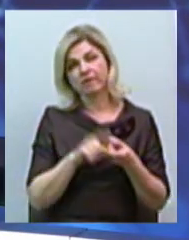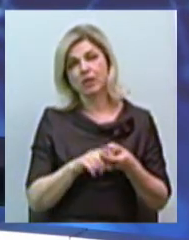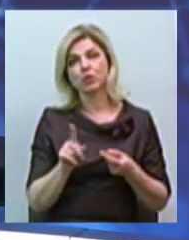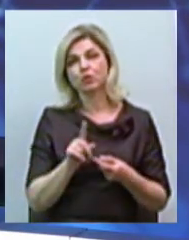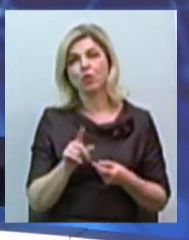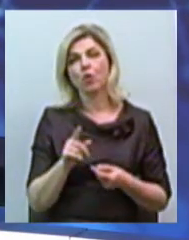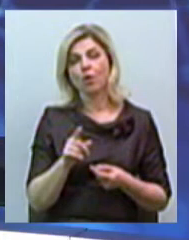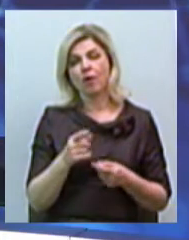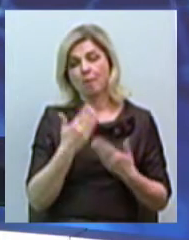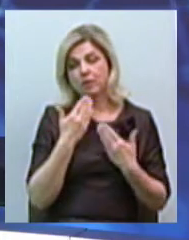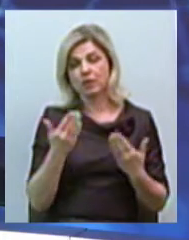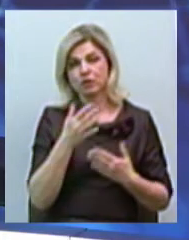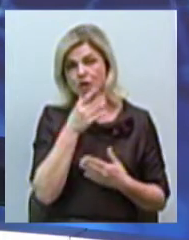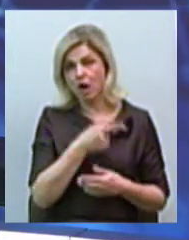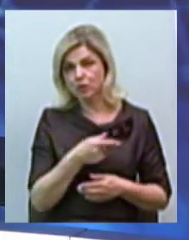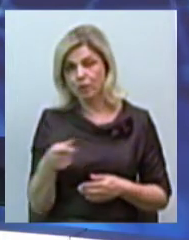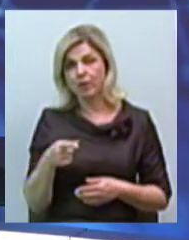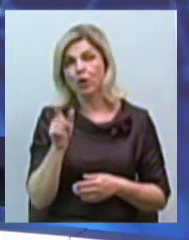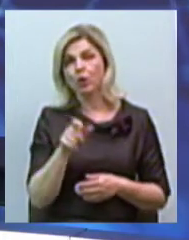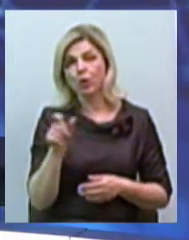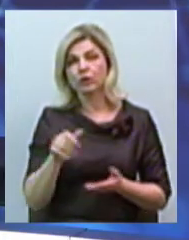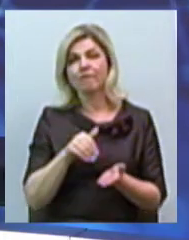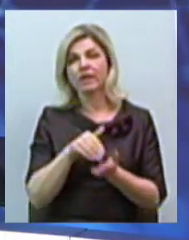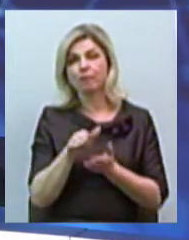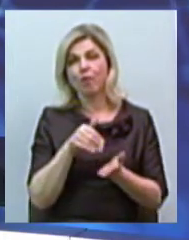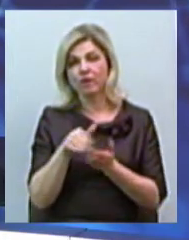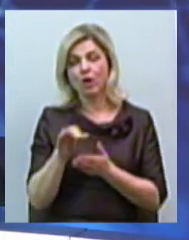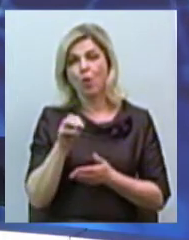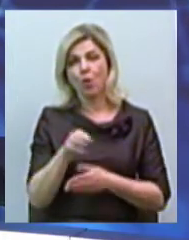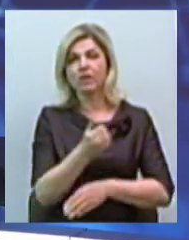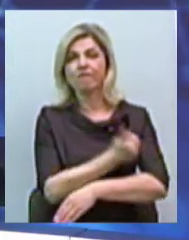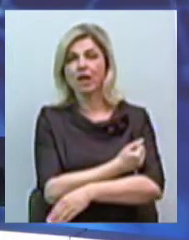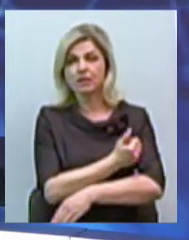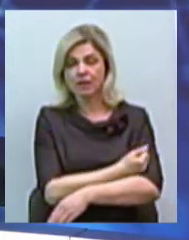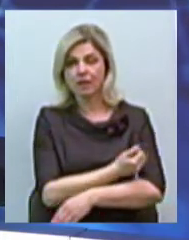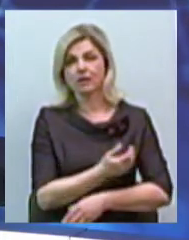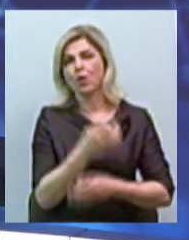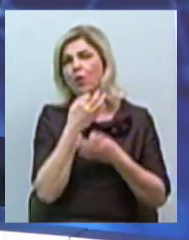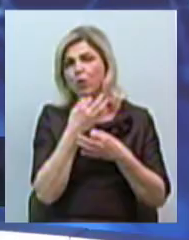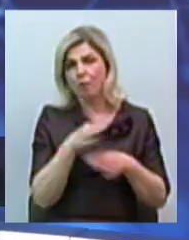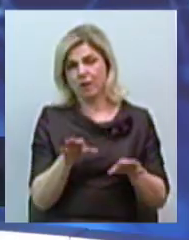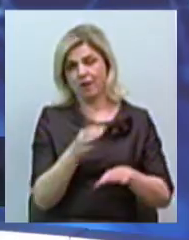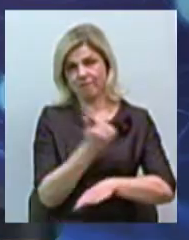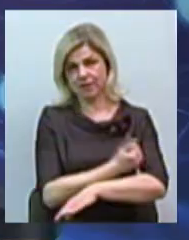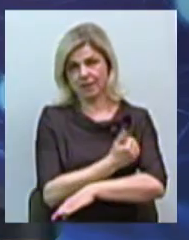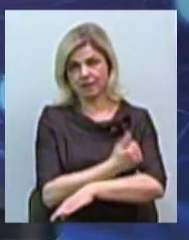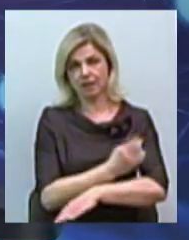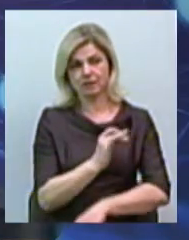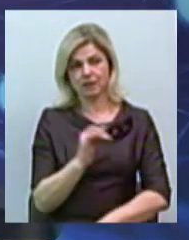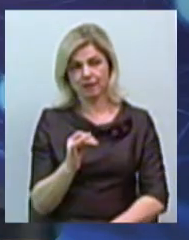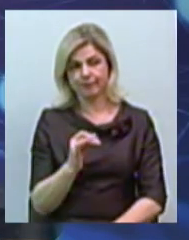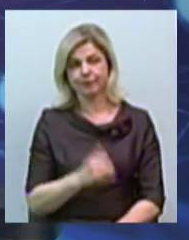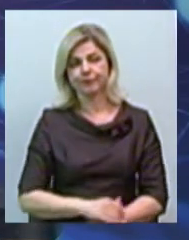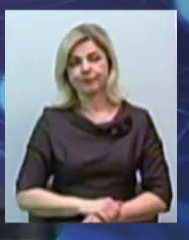що останнім часом люди відмовляються від вакцинації, від будь-якої вакцинації? Дякую вам за